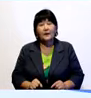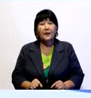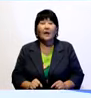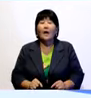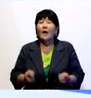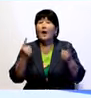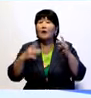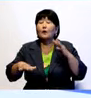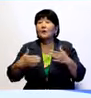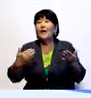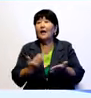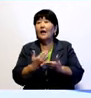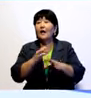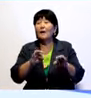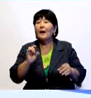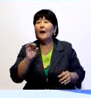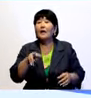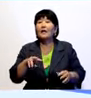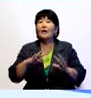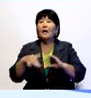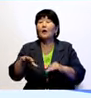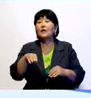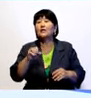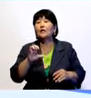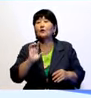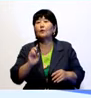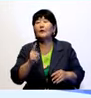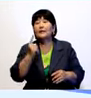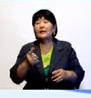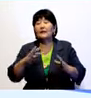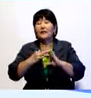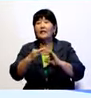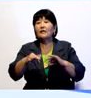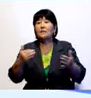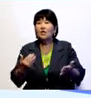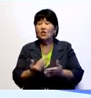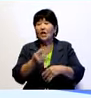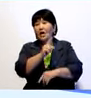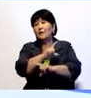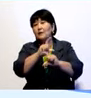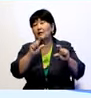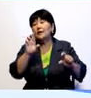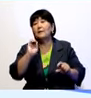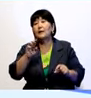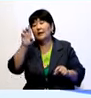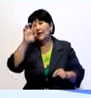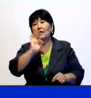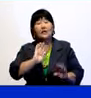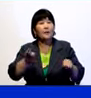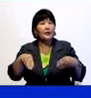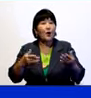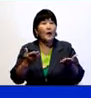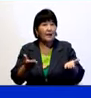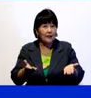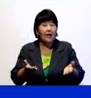Айдынды өлкеден ақ жол таяқ бар. Арал ауданына қарасты Тастүбек, Жалғызағым елді мекендерінде жаңа медициналық бекет ел игілігіне пайдалануға